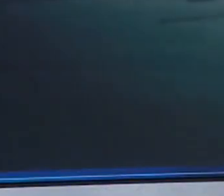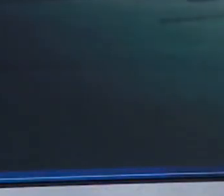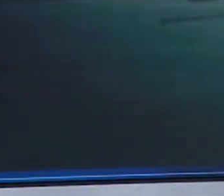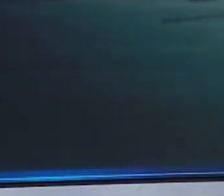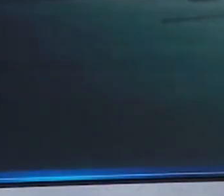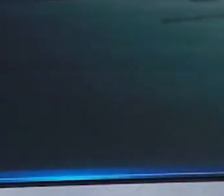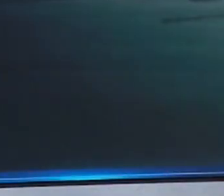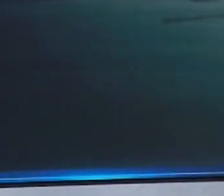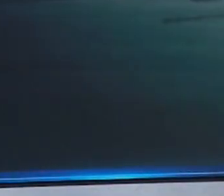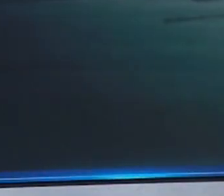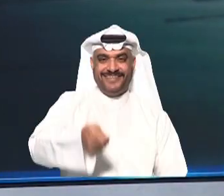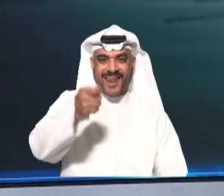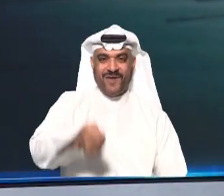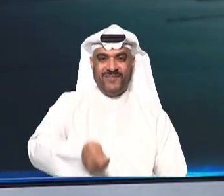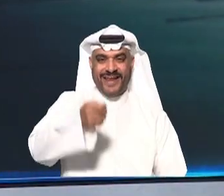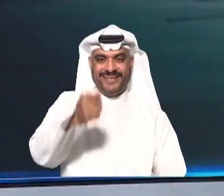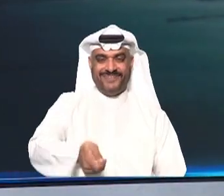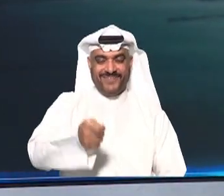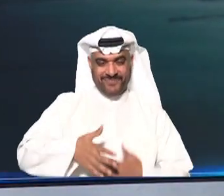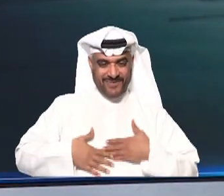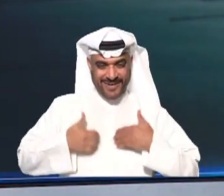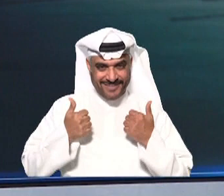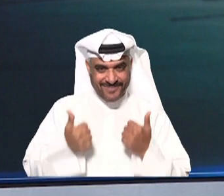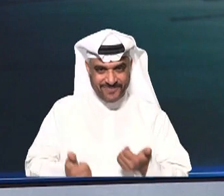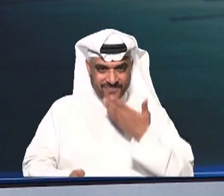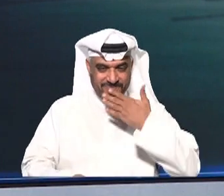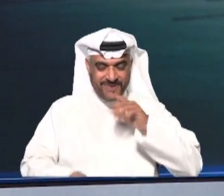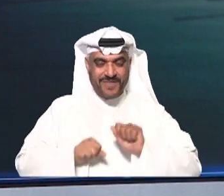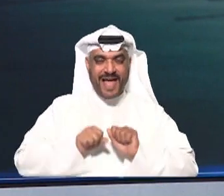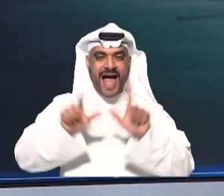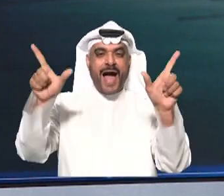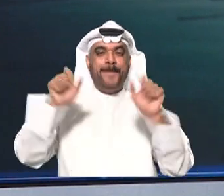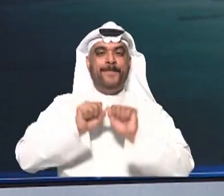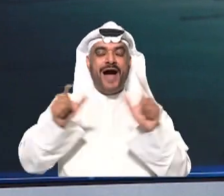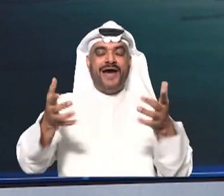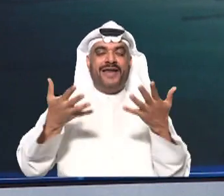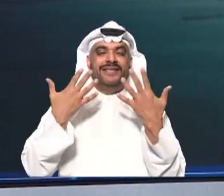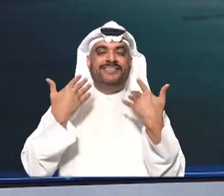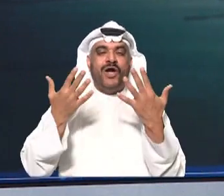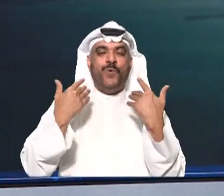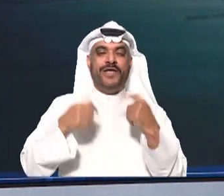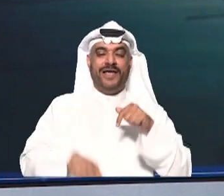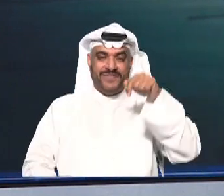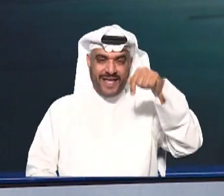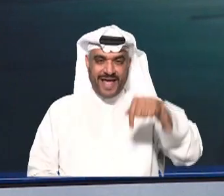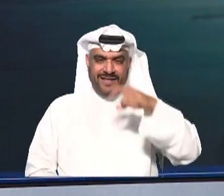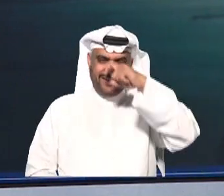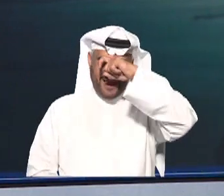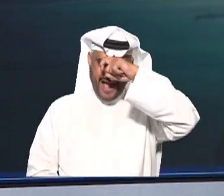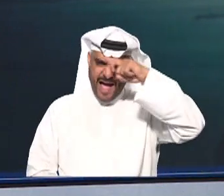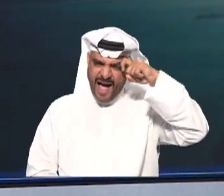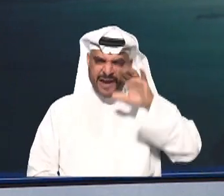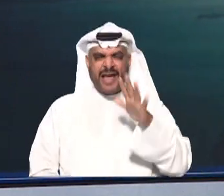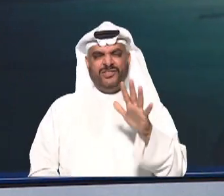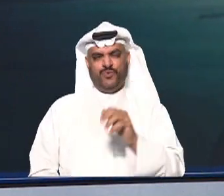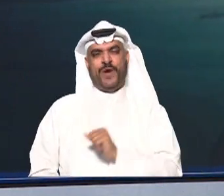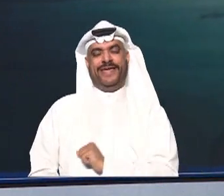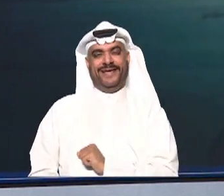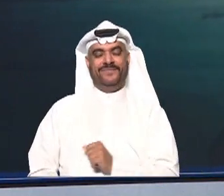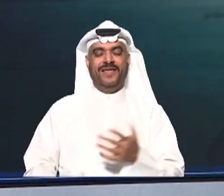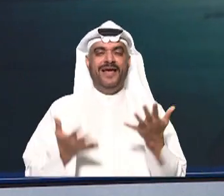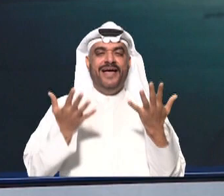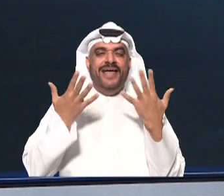السلام عليكم أعزائي المشاهدين. الأجواء حارة إلى مائلة للحرارة والرياح شمالية غربية إلى متغلبة الاتجاه خفيفة إلى معتدلة